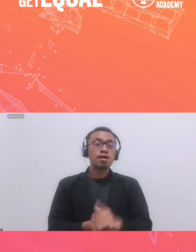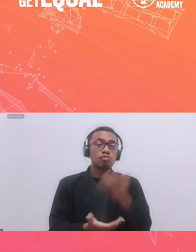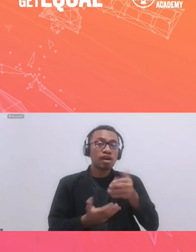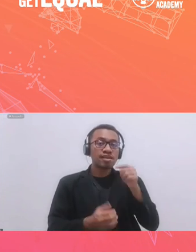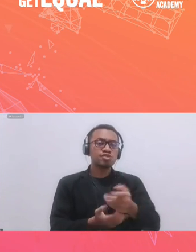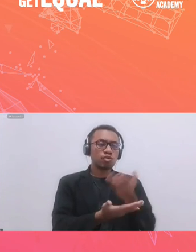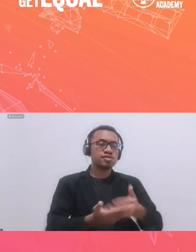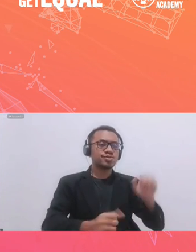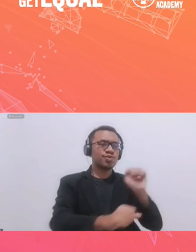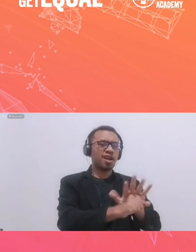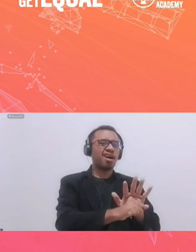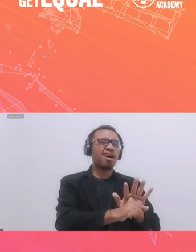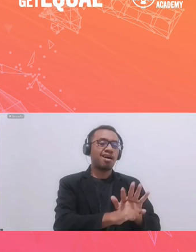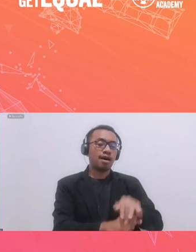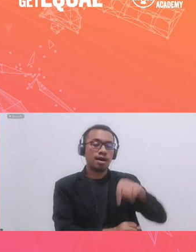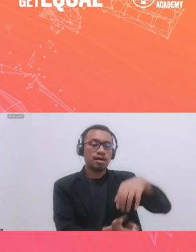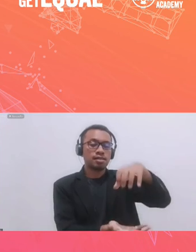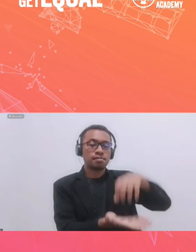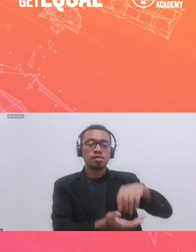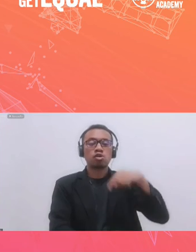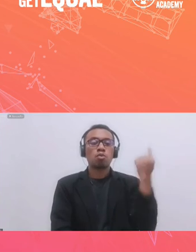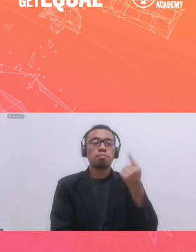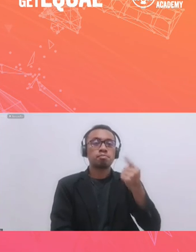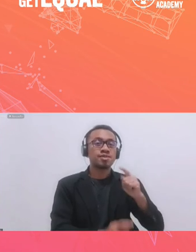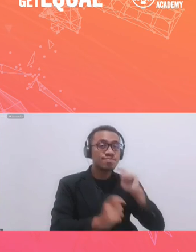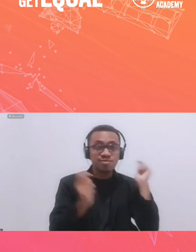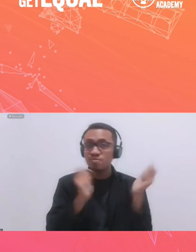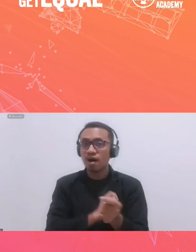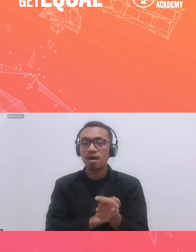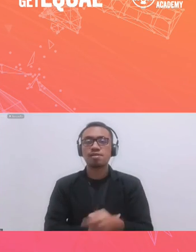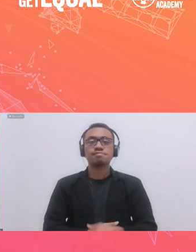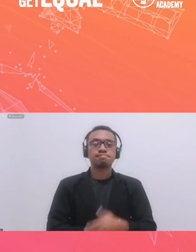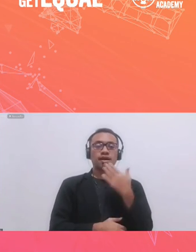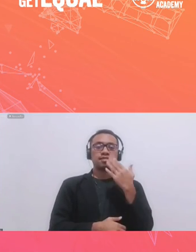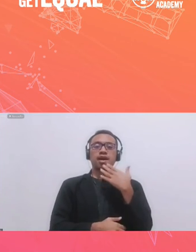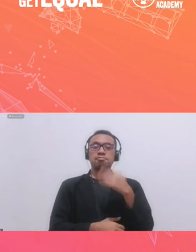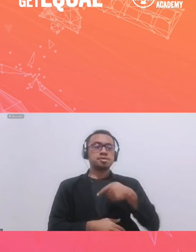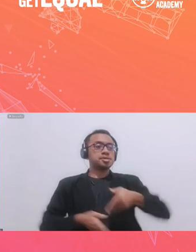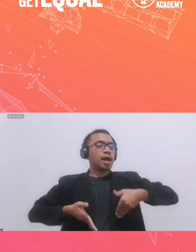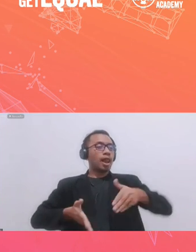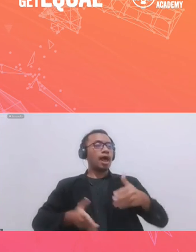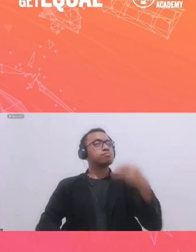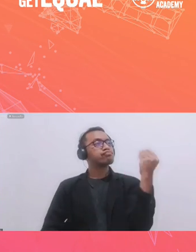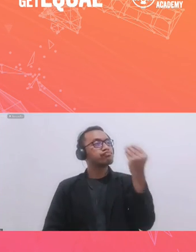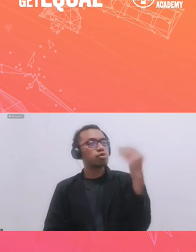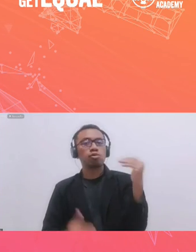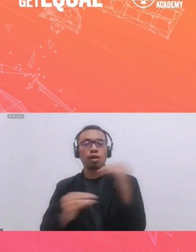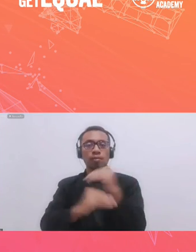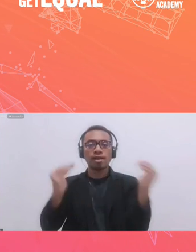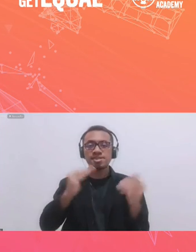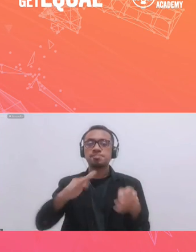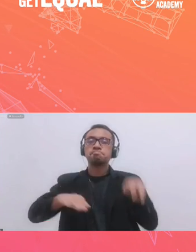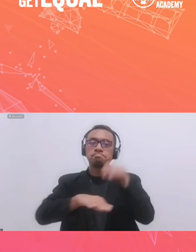mau ruang publik itu benar-benar berubah. Yang biasanya kita bergerak di ruang offline, kita di jalan, kita di public transportation, tapi